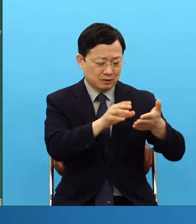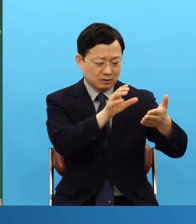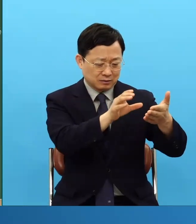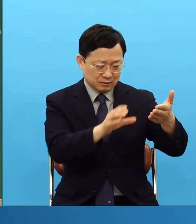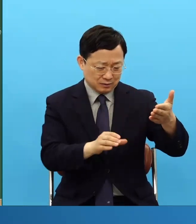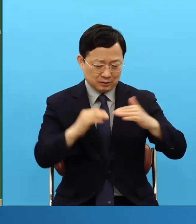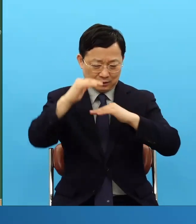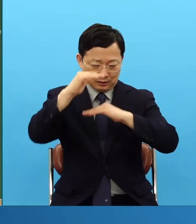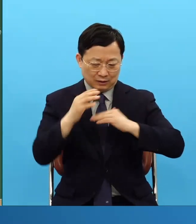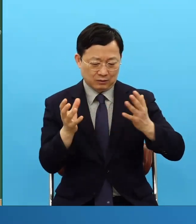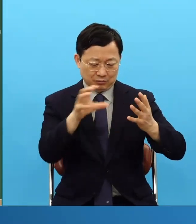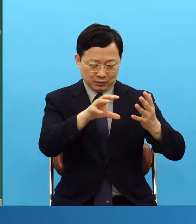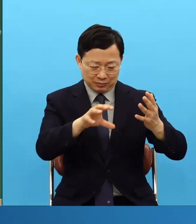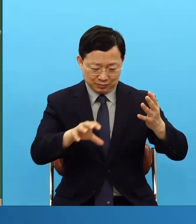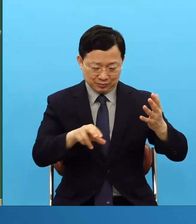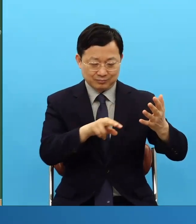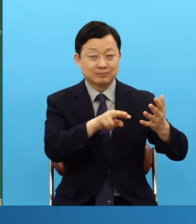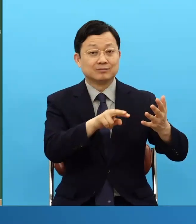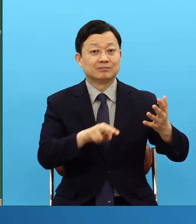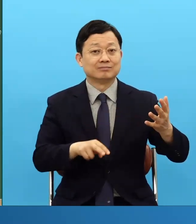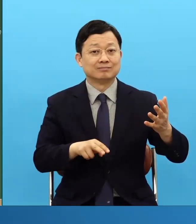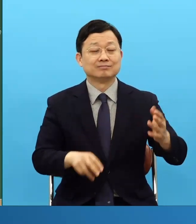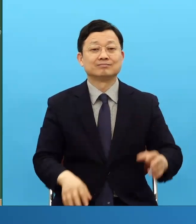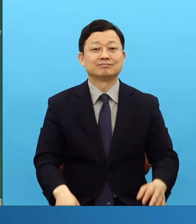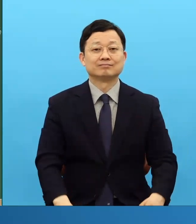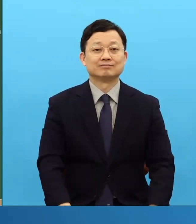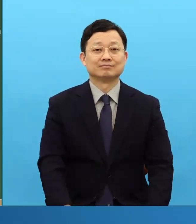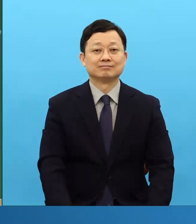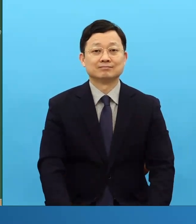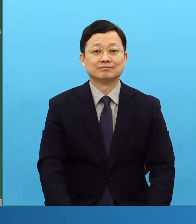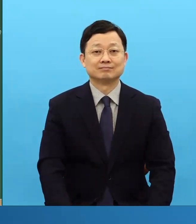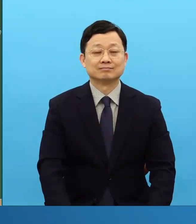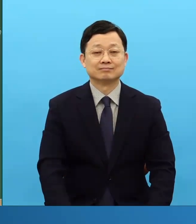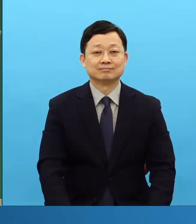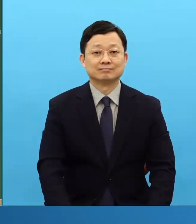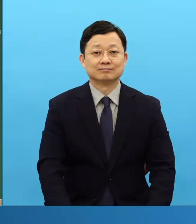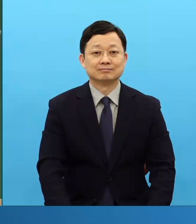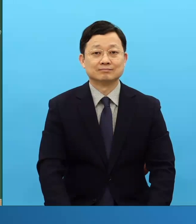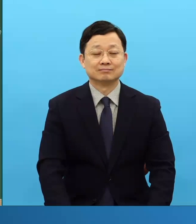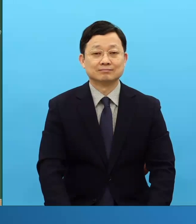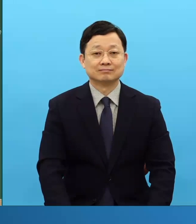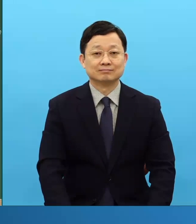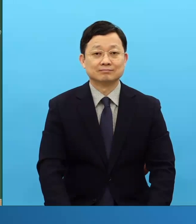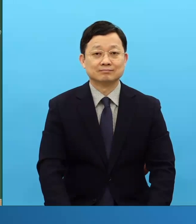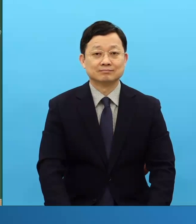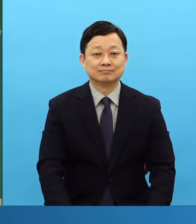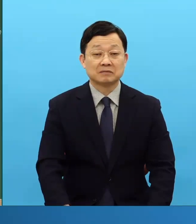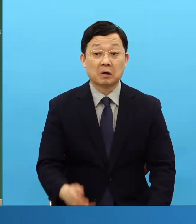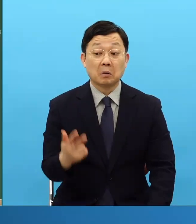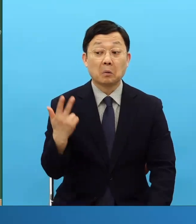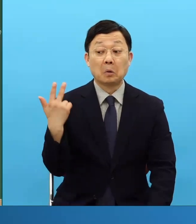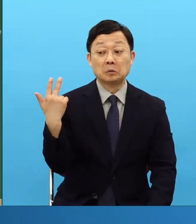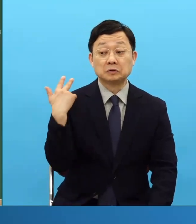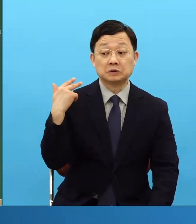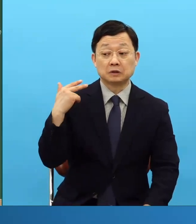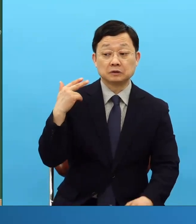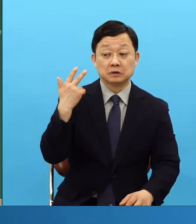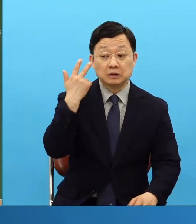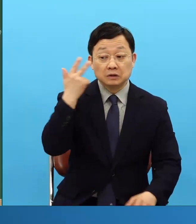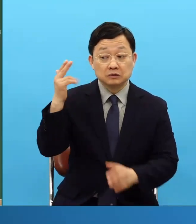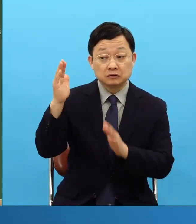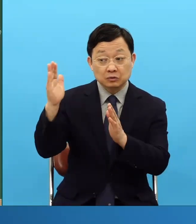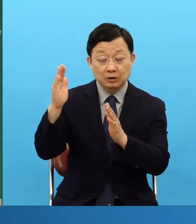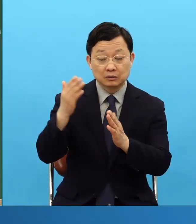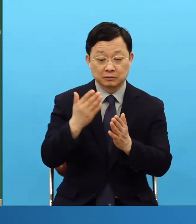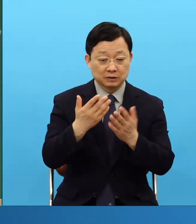제목과 본문 나와 있습니다. That it has a title and the scripture passage. 그게 지난번에 다 나오는 게 아니고 내가 이번 주간에 중대원